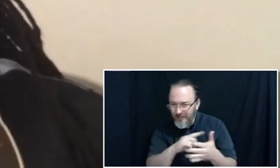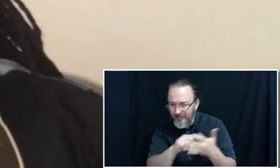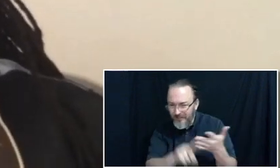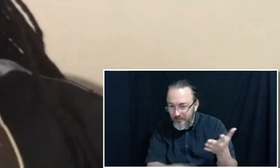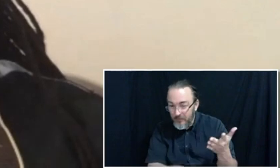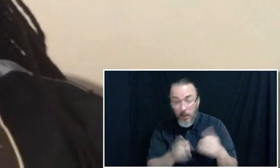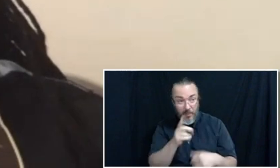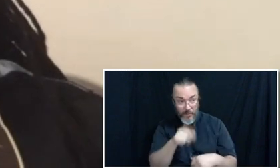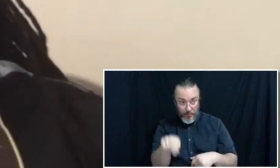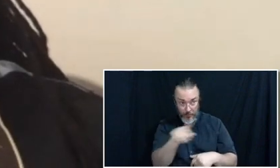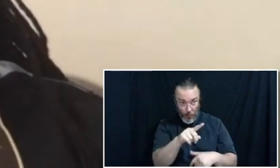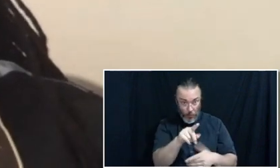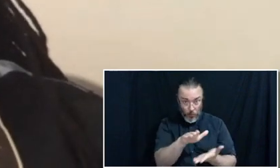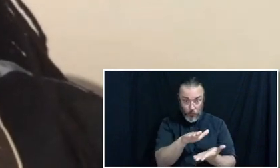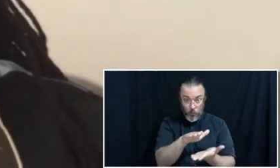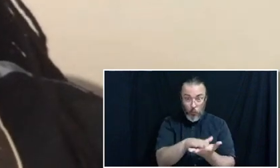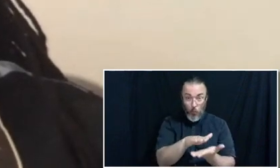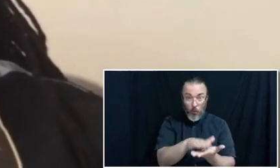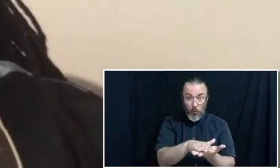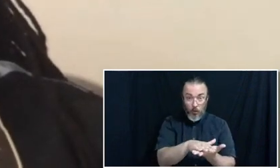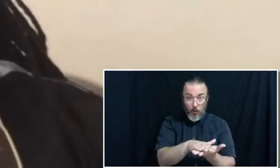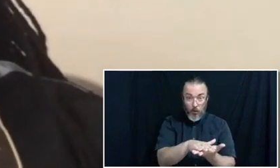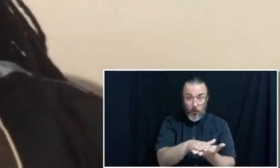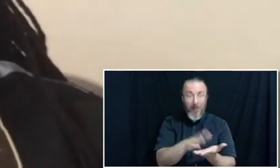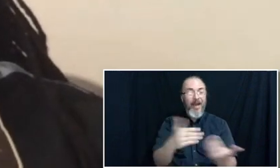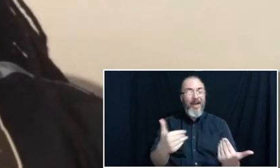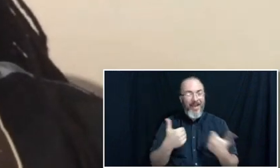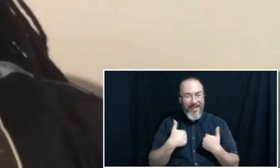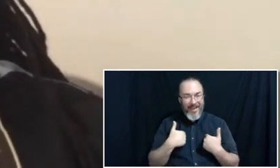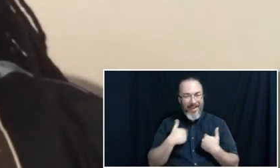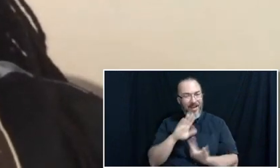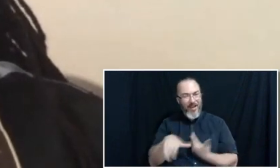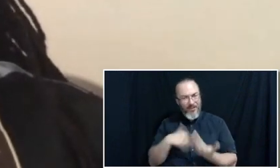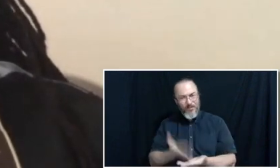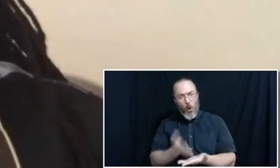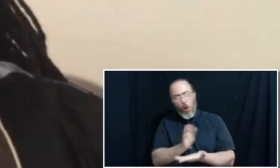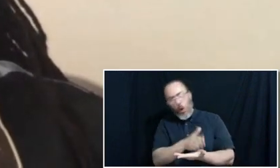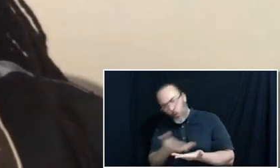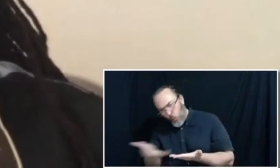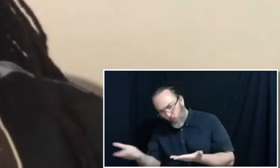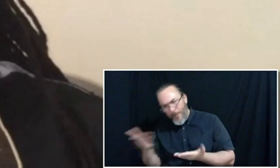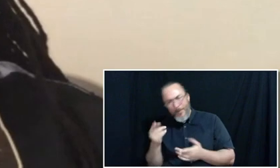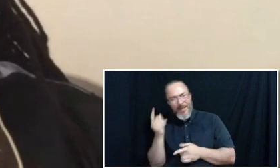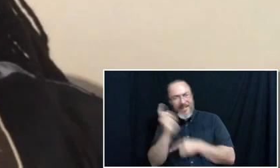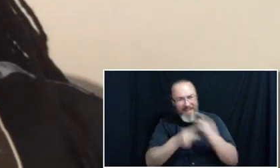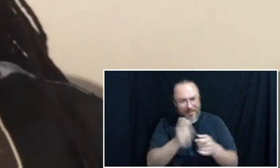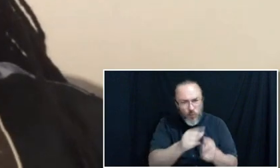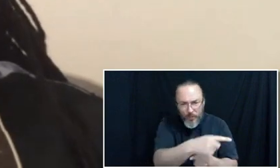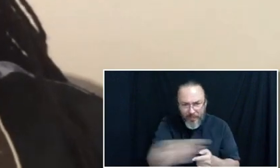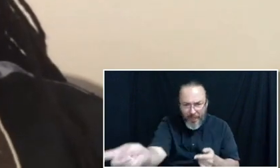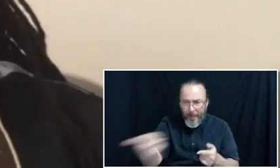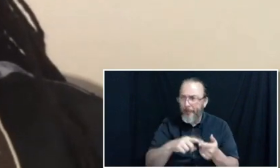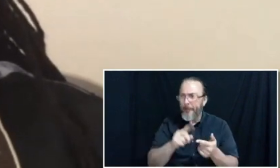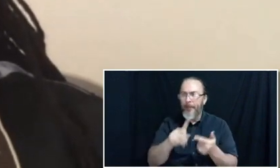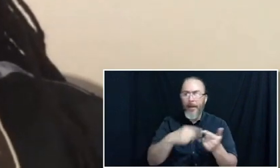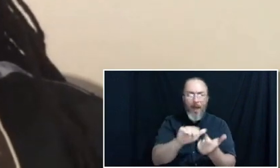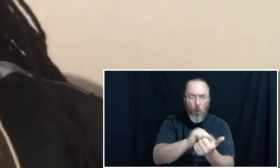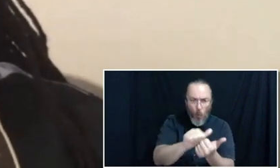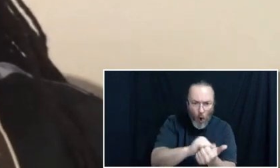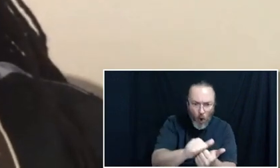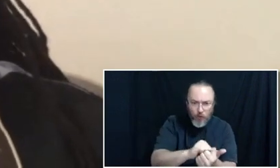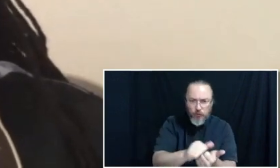veillons à ce que les écoles puissent rouvrir dans de meilleures conditions, avec un meilleur matériel,